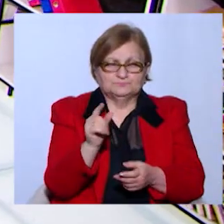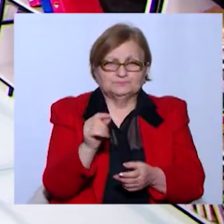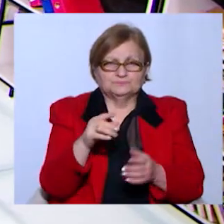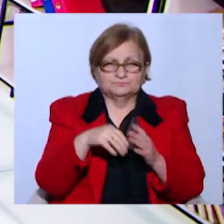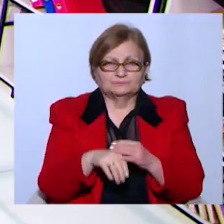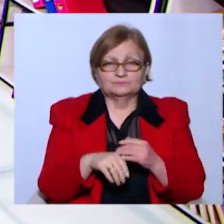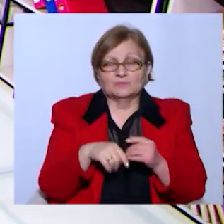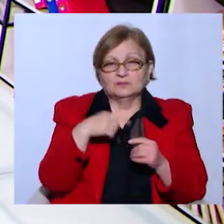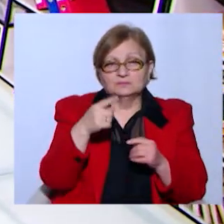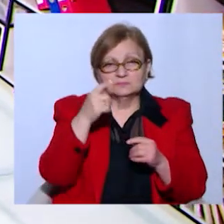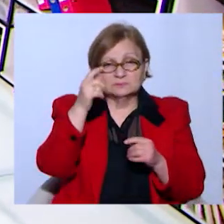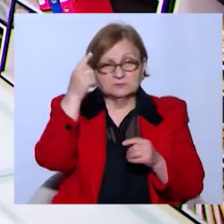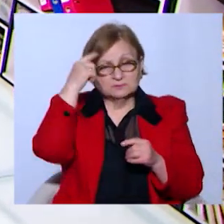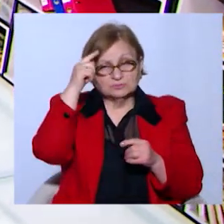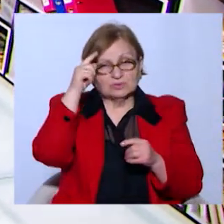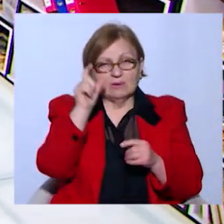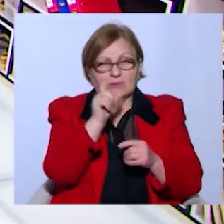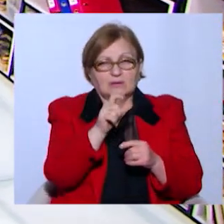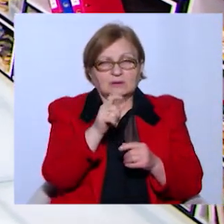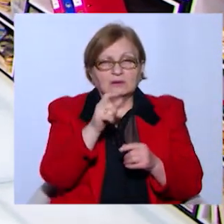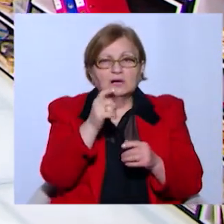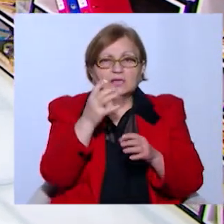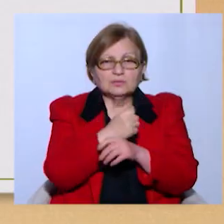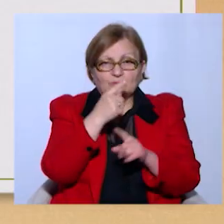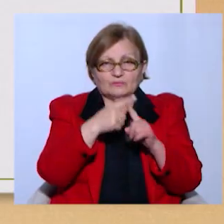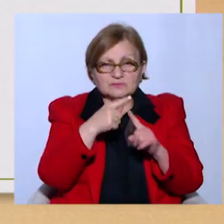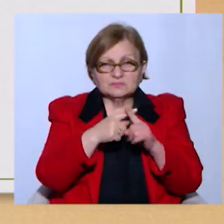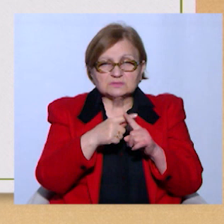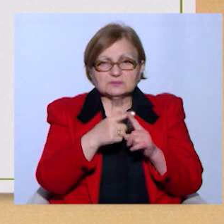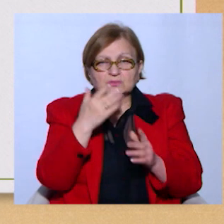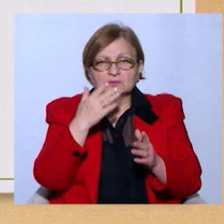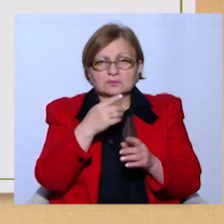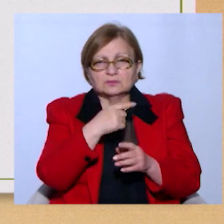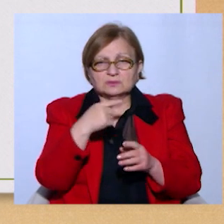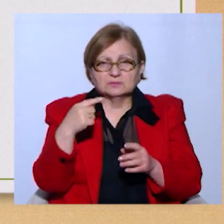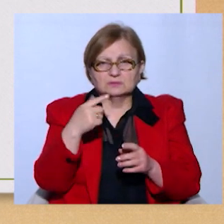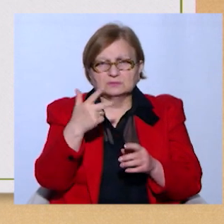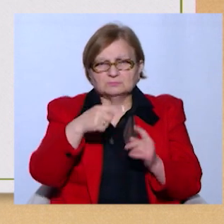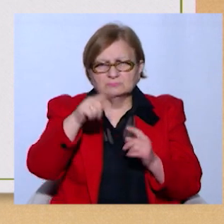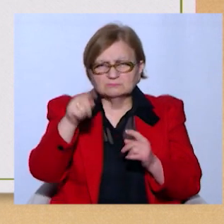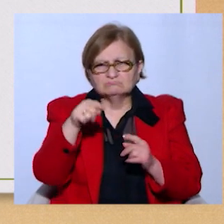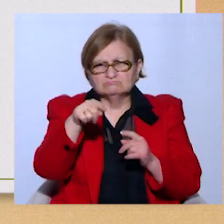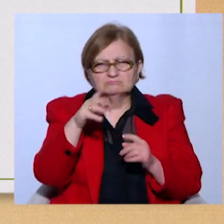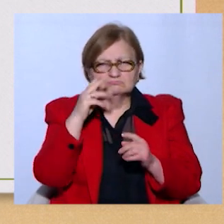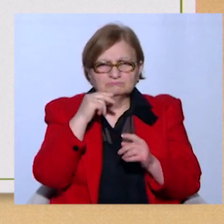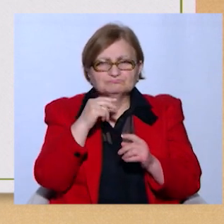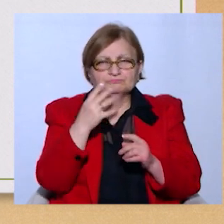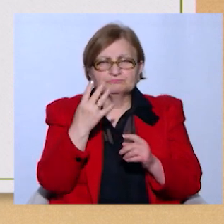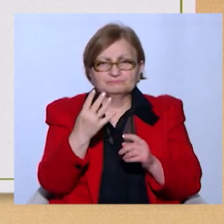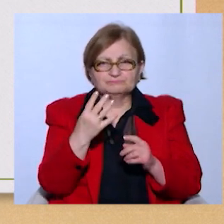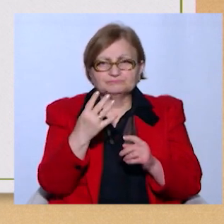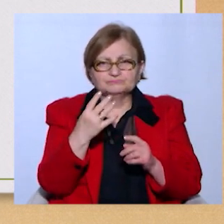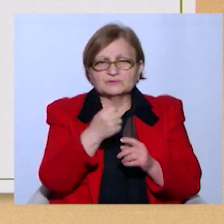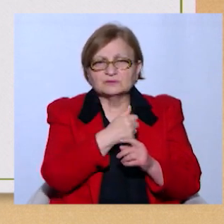ასეთი, გადავიდეთ შემდეგზე, იპოვეთ x-ი, თუ ცნობილია რომ მინუს 1 3-ს მინუს ფესვი x მინუს 1-დან და 4